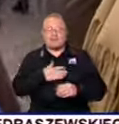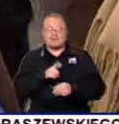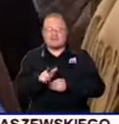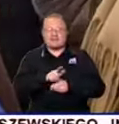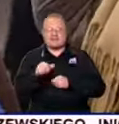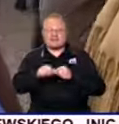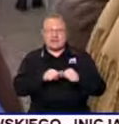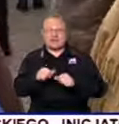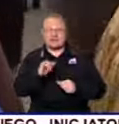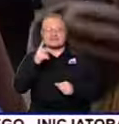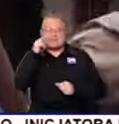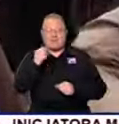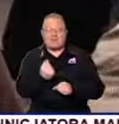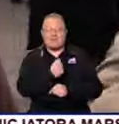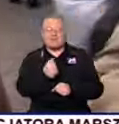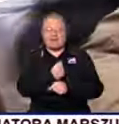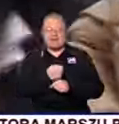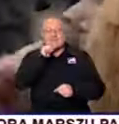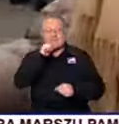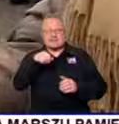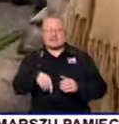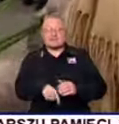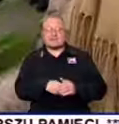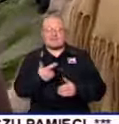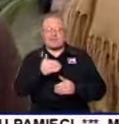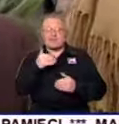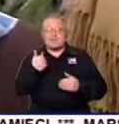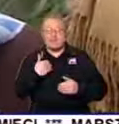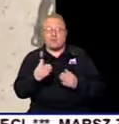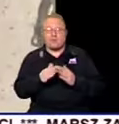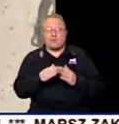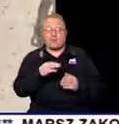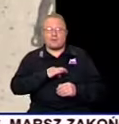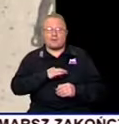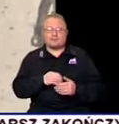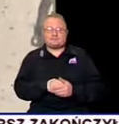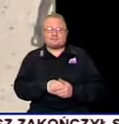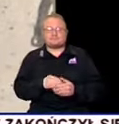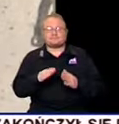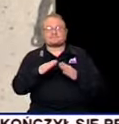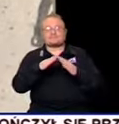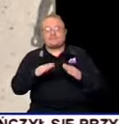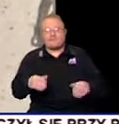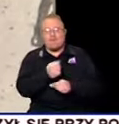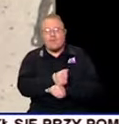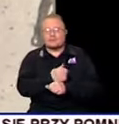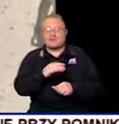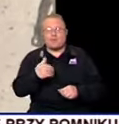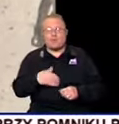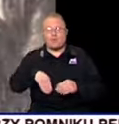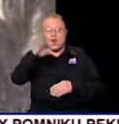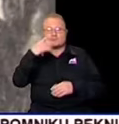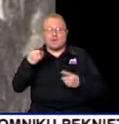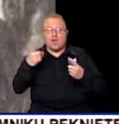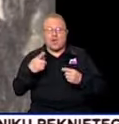lat i spałam na węglu w piwnicy, bo nie było domu mojego. W obozie nie było dorosłej osoby, która